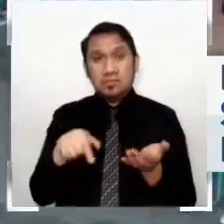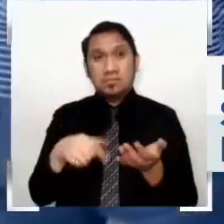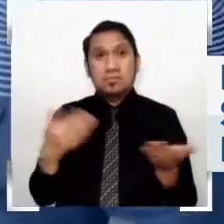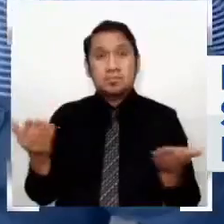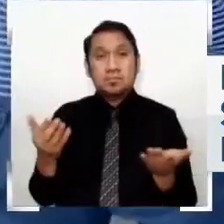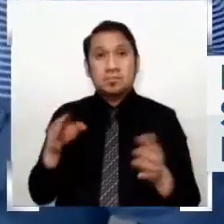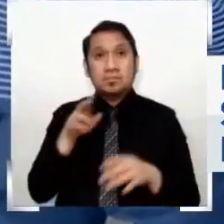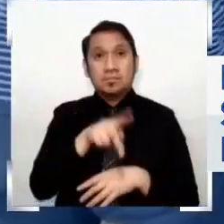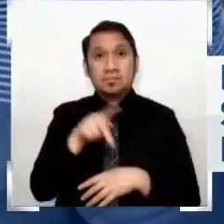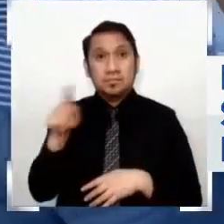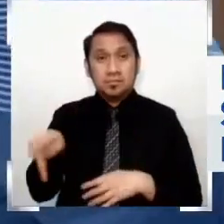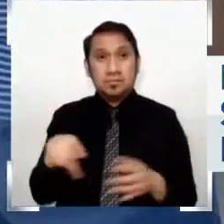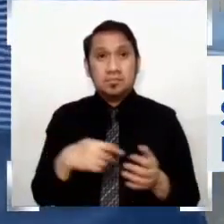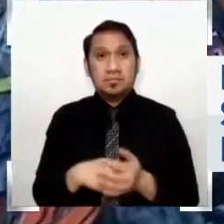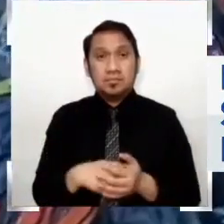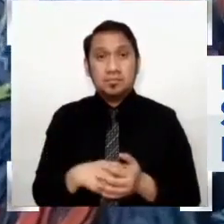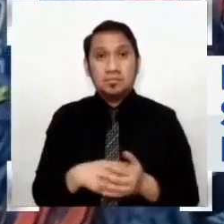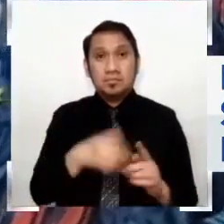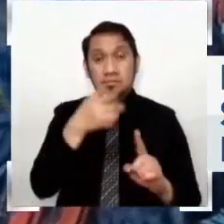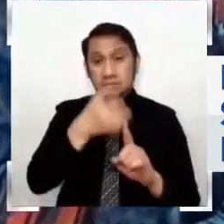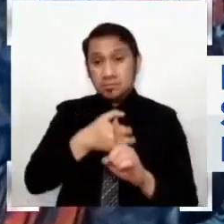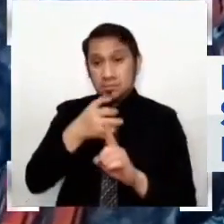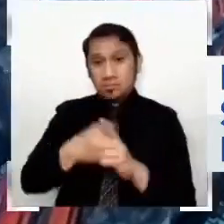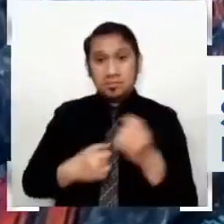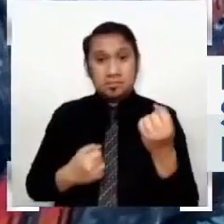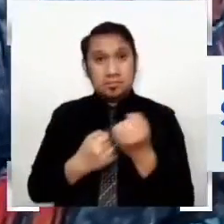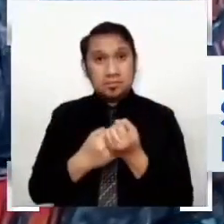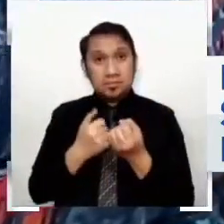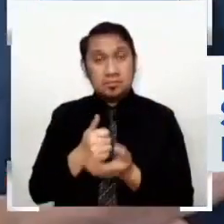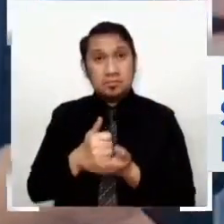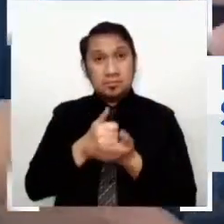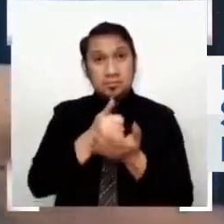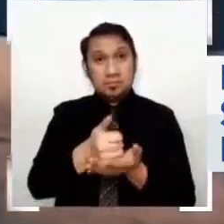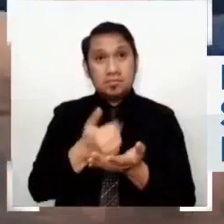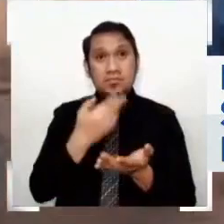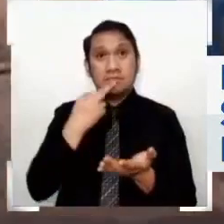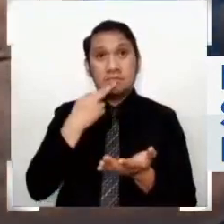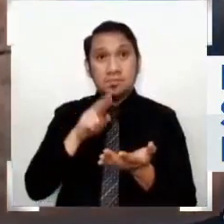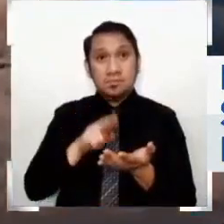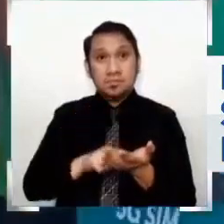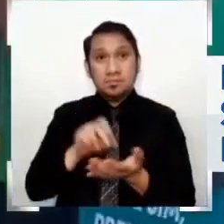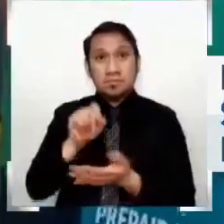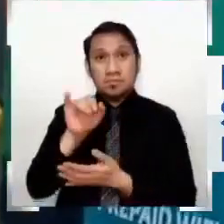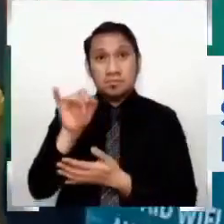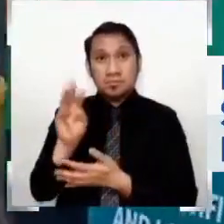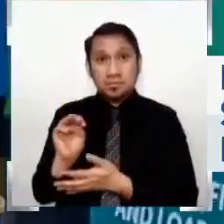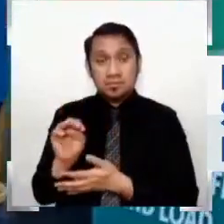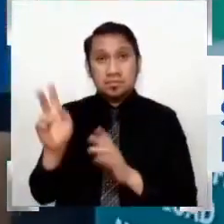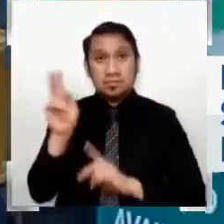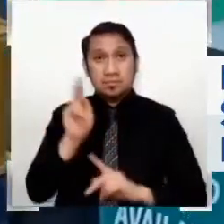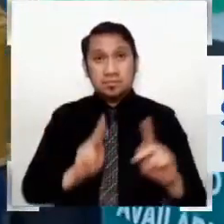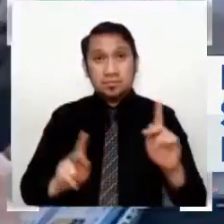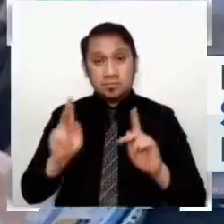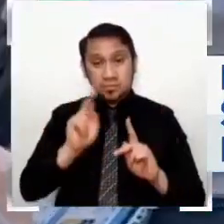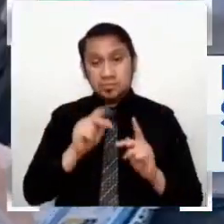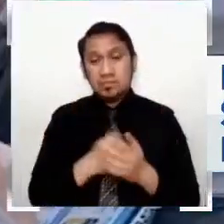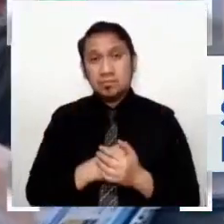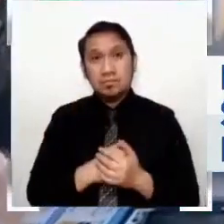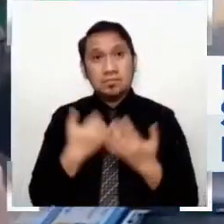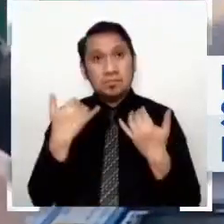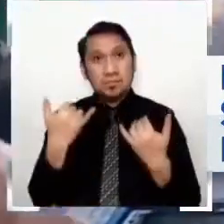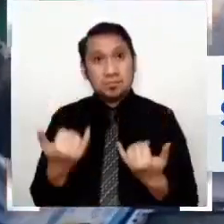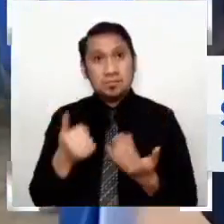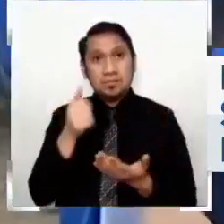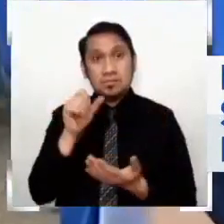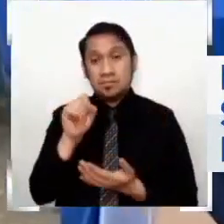Pampanga para isa-isang ma-assist at maturuan mag-register ng SIM card ang mga residente. Alinsunod pa rin sa ipinasang SIM